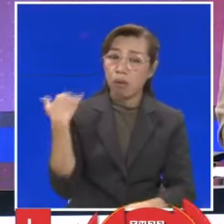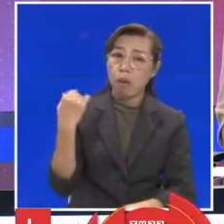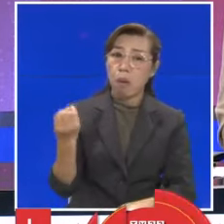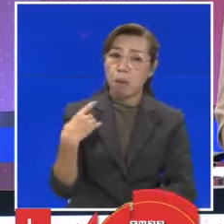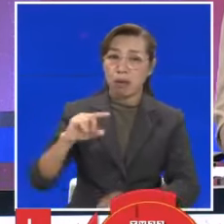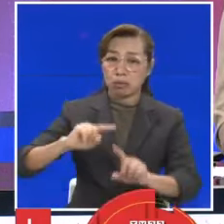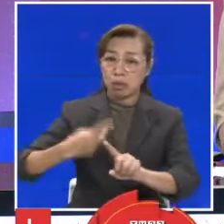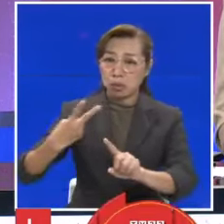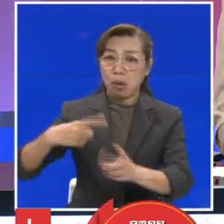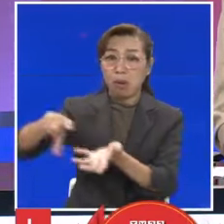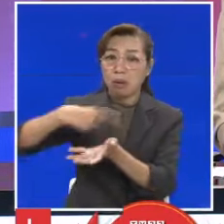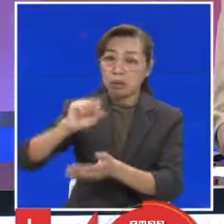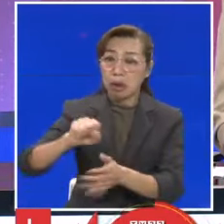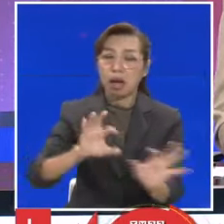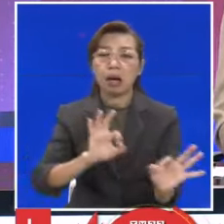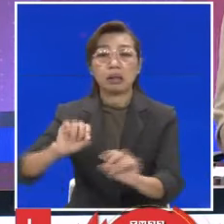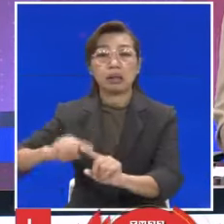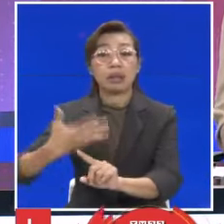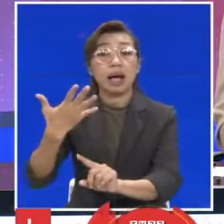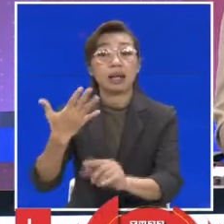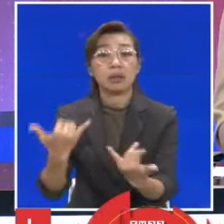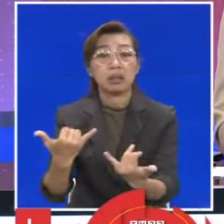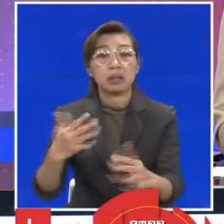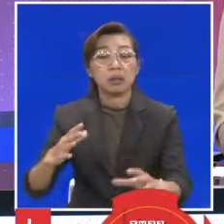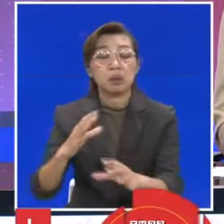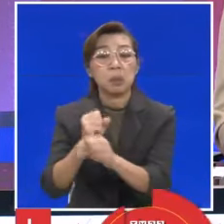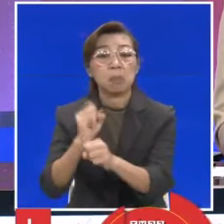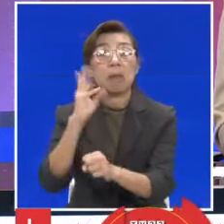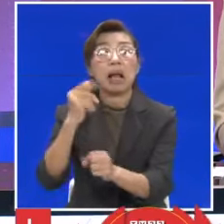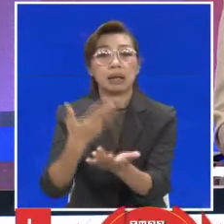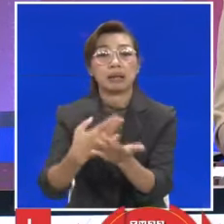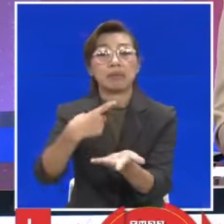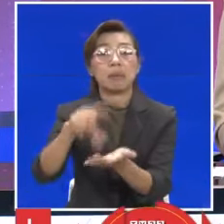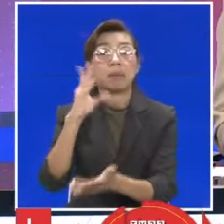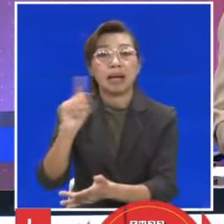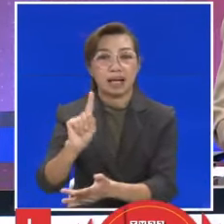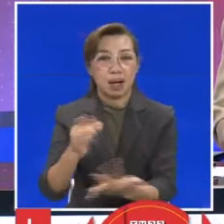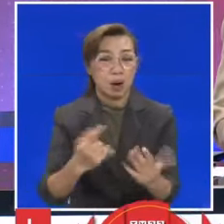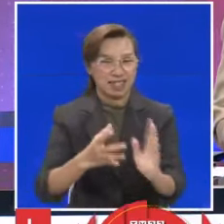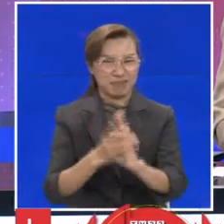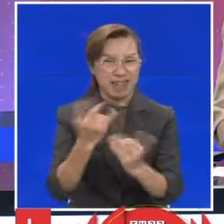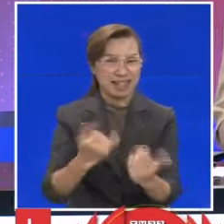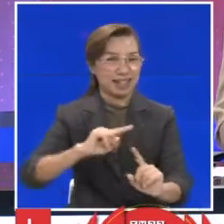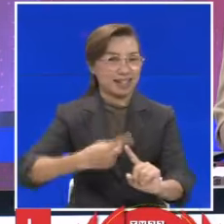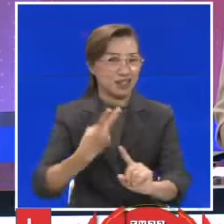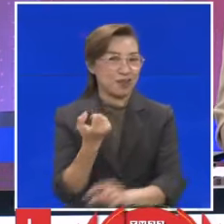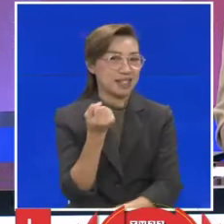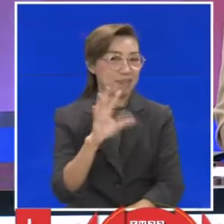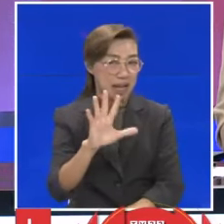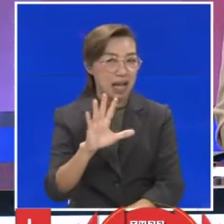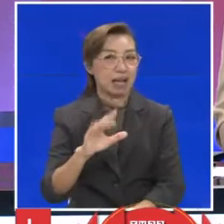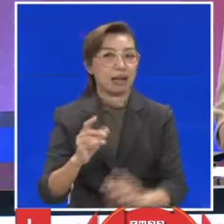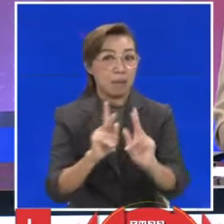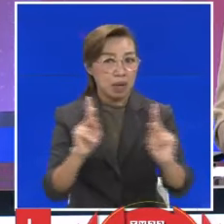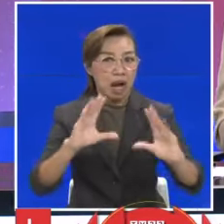ายเดือนนี้ขยับไปหน่อยเป็นพฤษภาคมสุดท้ายตอนนี้จะได้เงินเมื่อไหร ่ก็เดี๋ยว15กุมภาพันธ์สัปดาห์นี้แหละสัปดาห์นี้แหละค่ะเขาจะนัดคุย